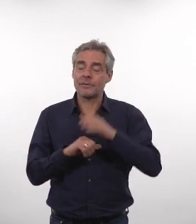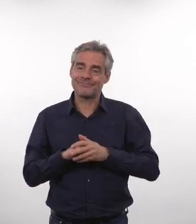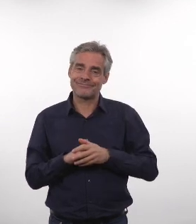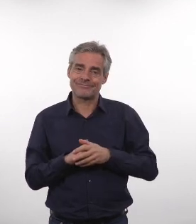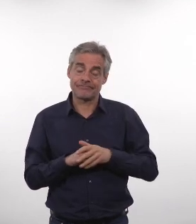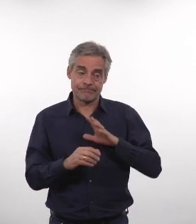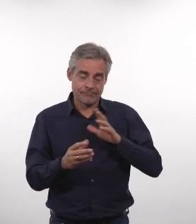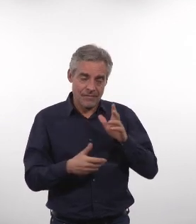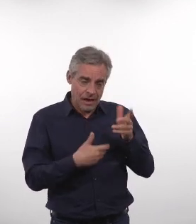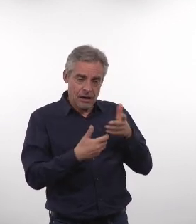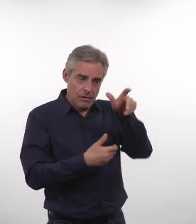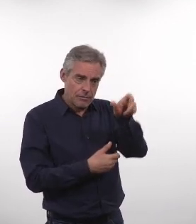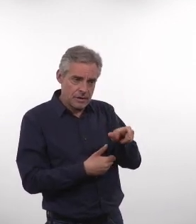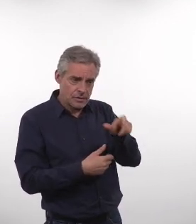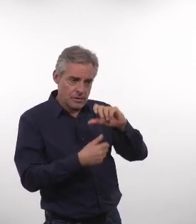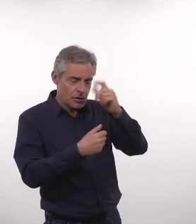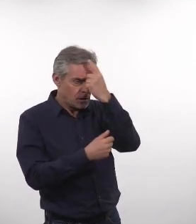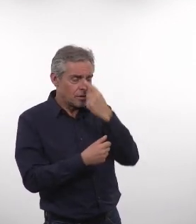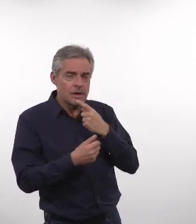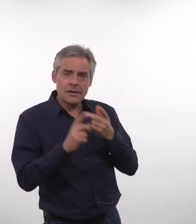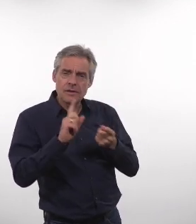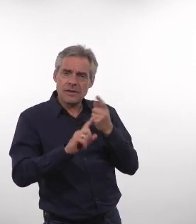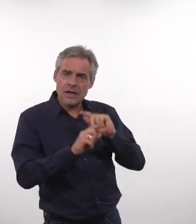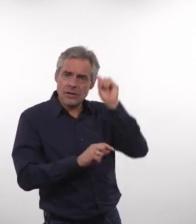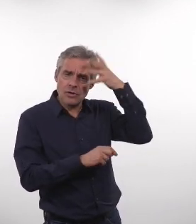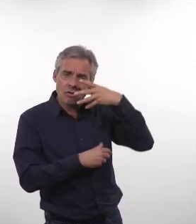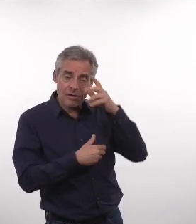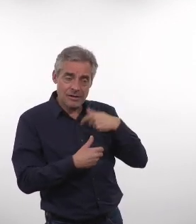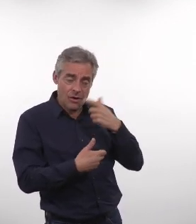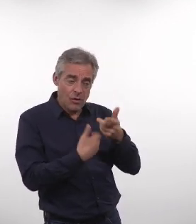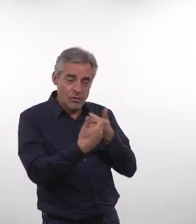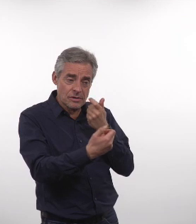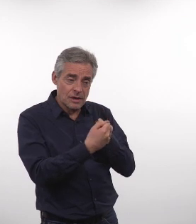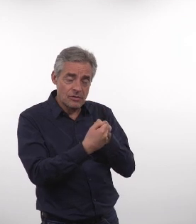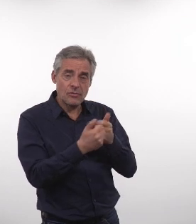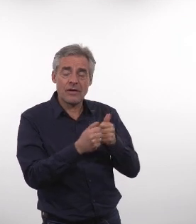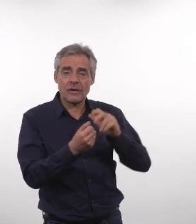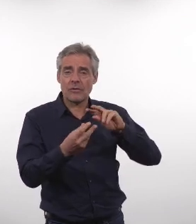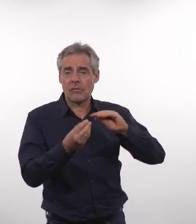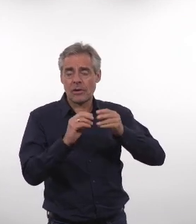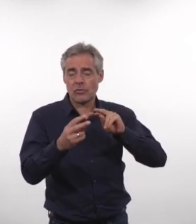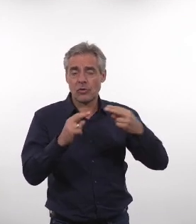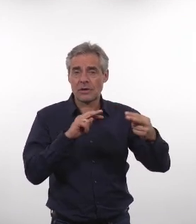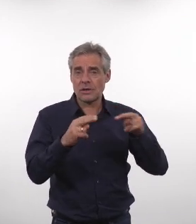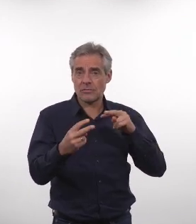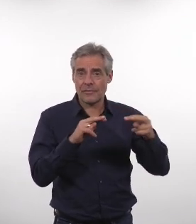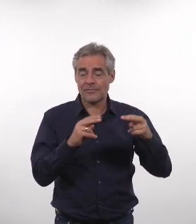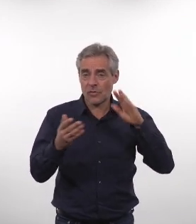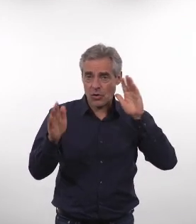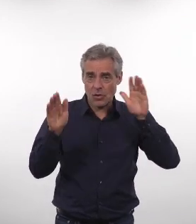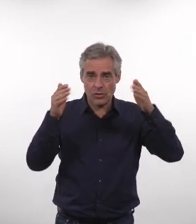de s'ajuster à la fois aux particularités sensorielles des personnes avec troubles du spectre de l'autisme. Ça va aussi